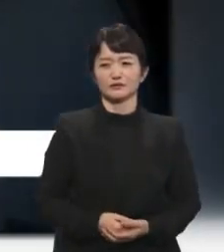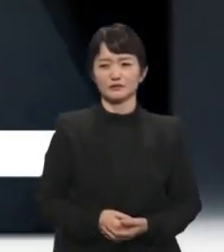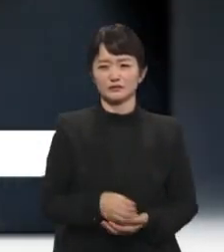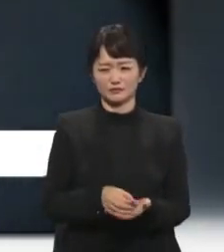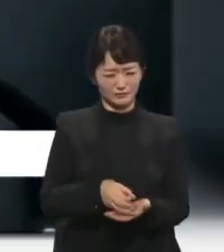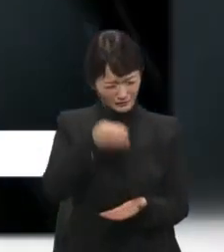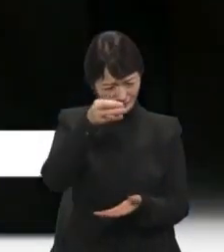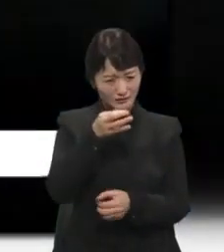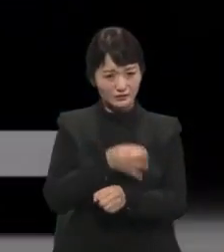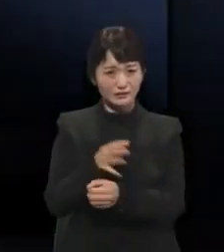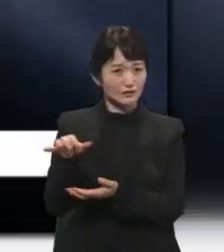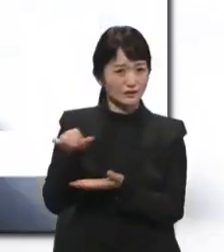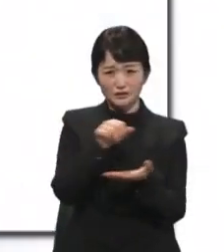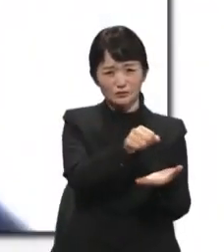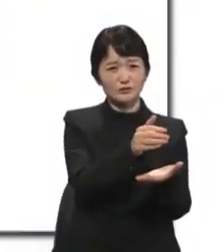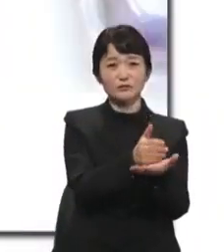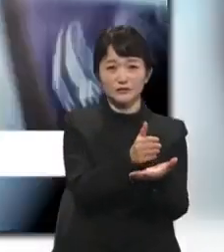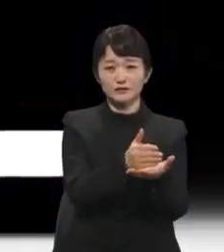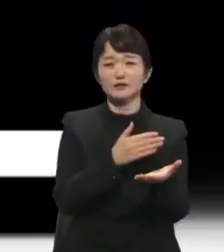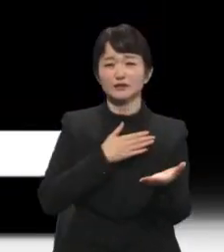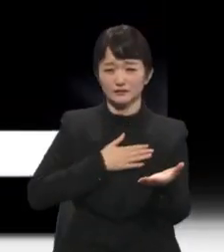오지 마세요 아 아